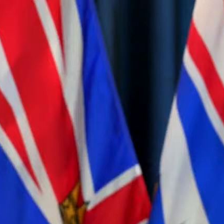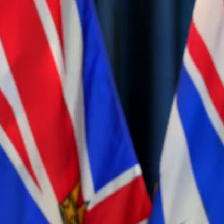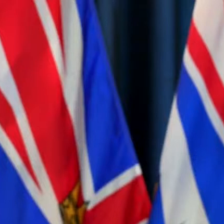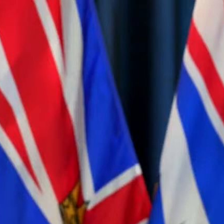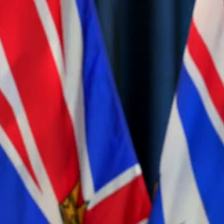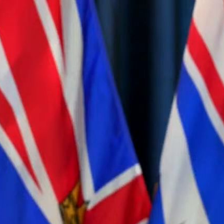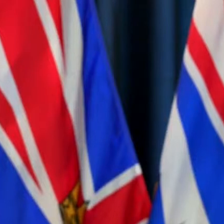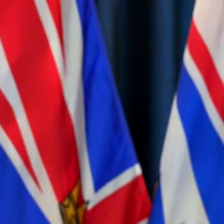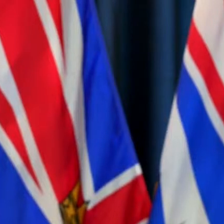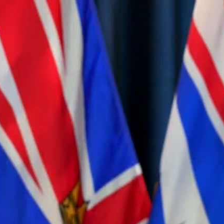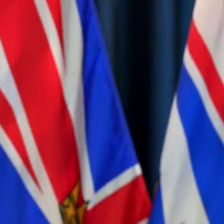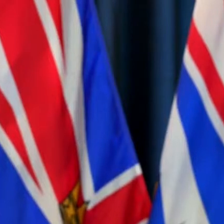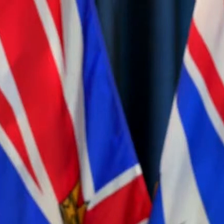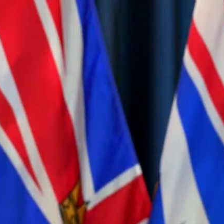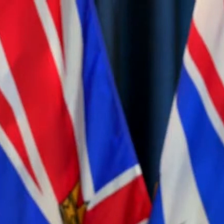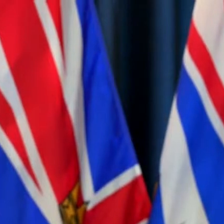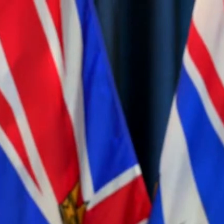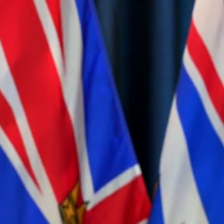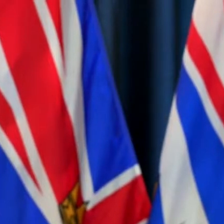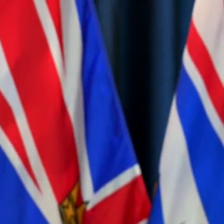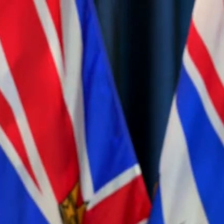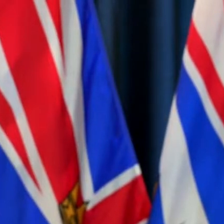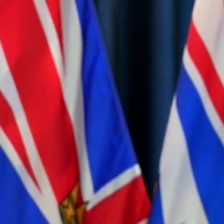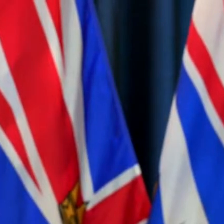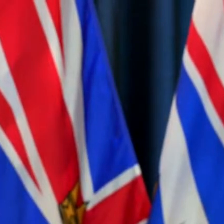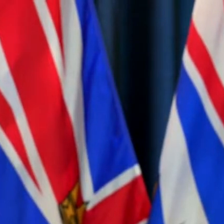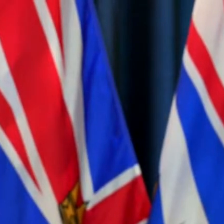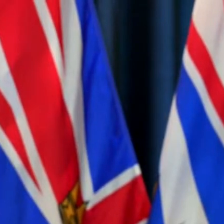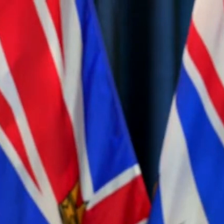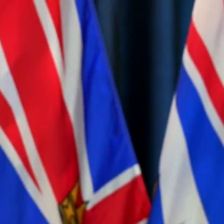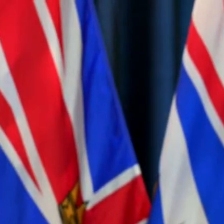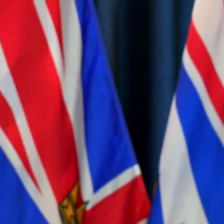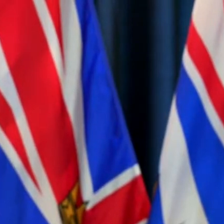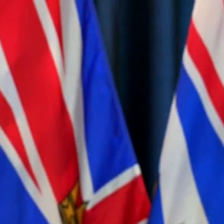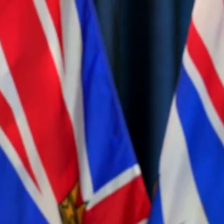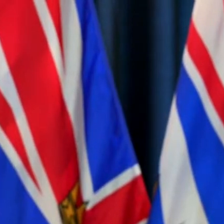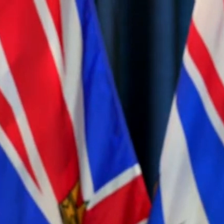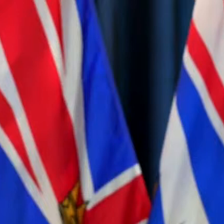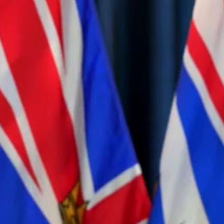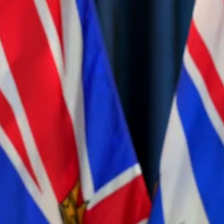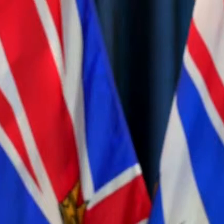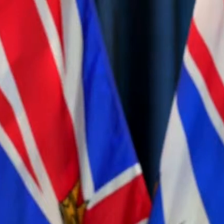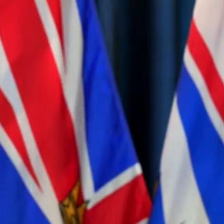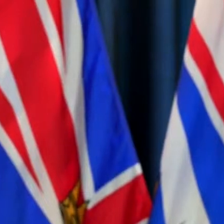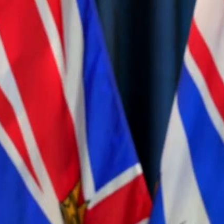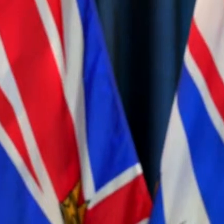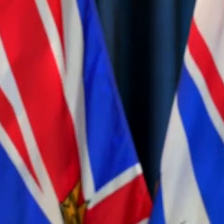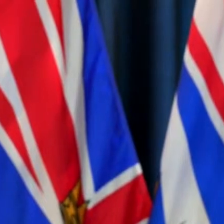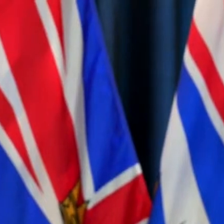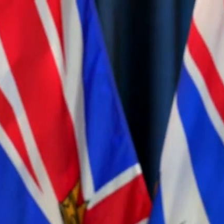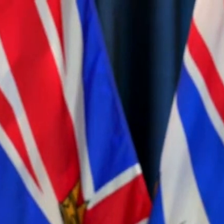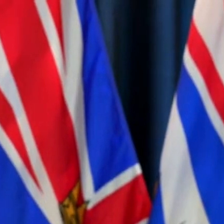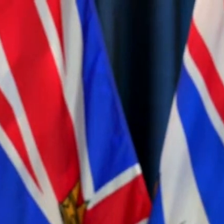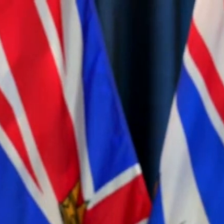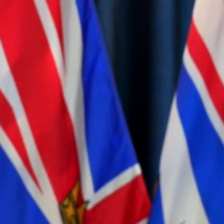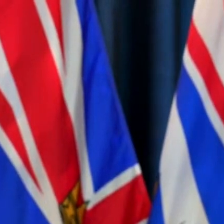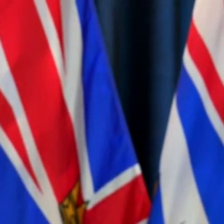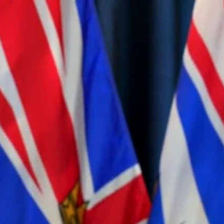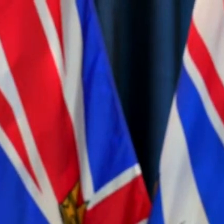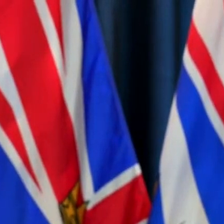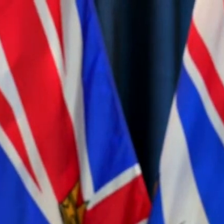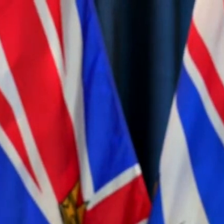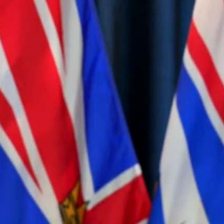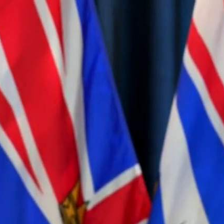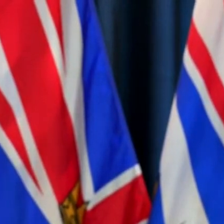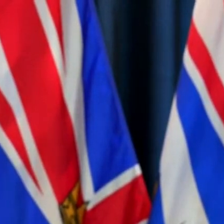pour limiter les dégâts quand il y a une éclosion, et surtout dans notre centre de